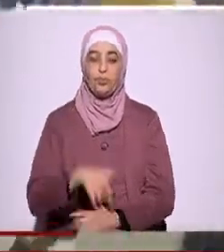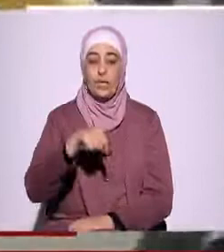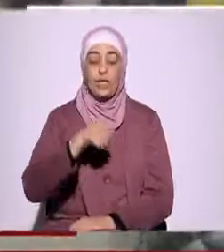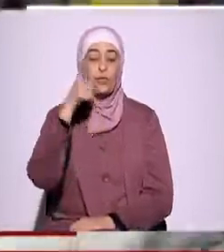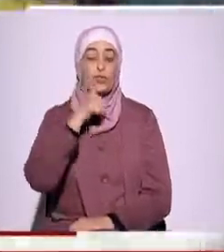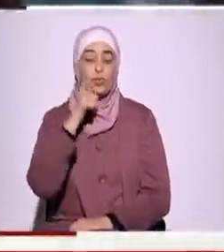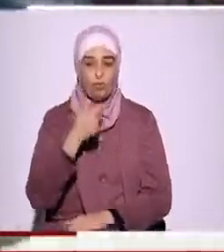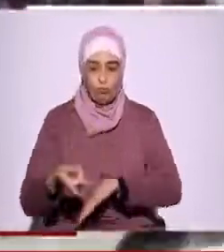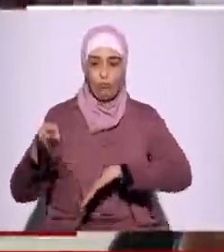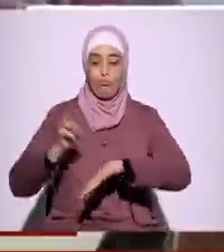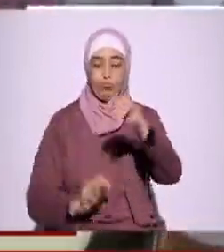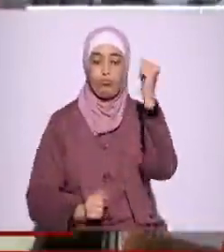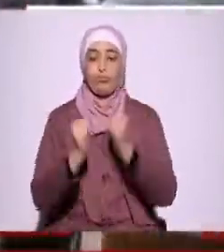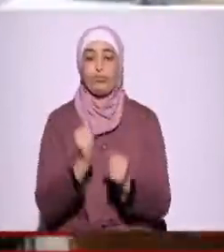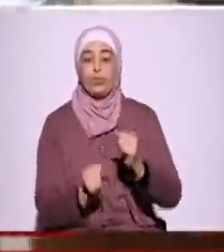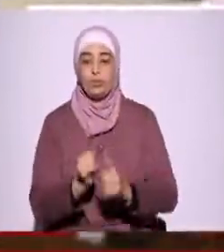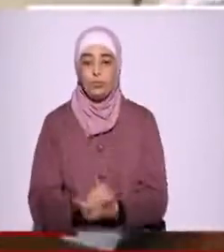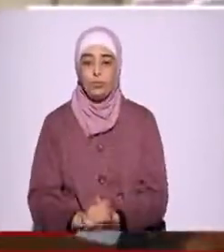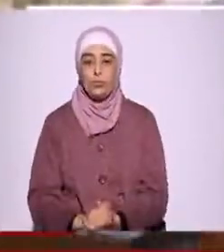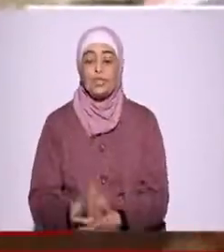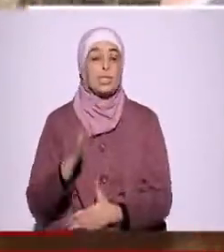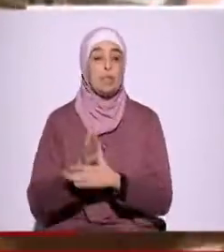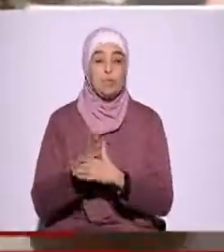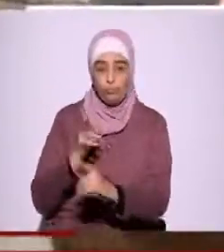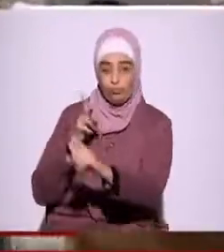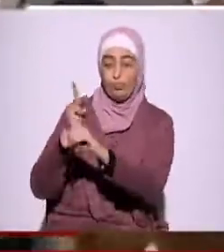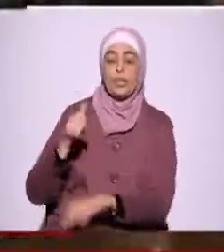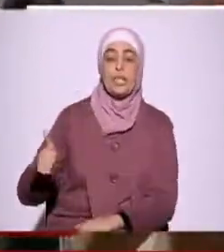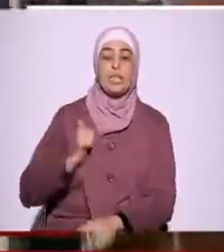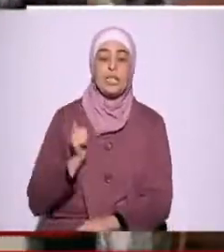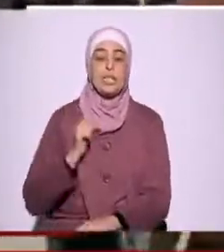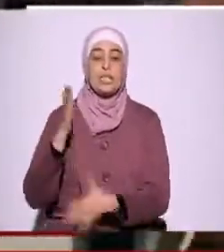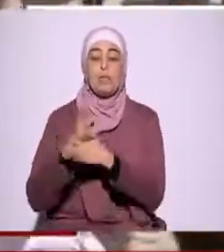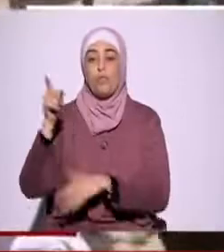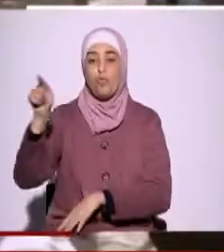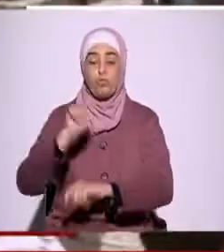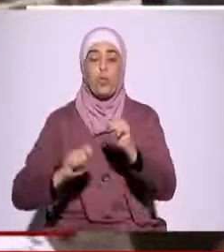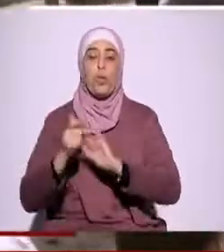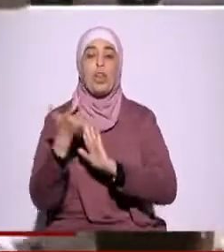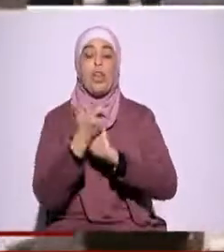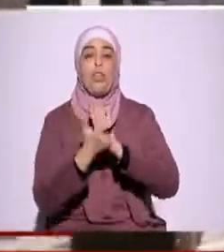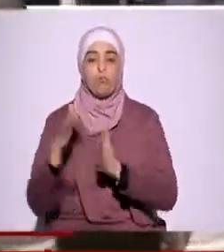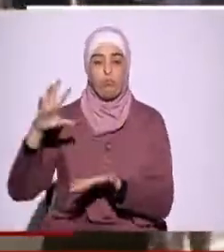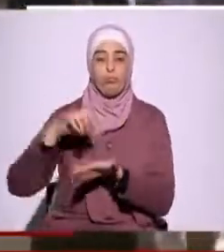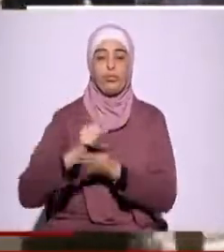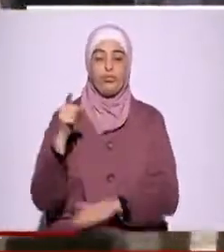الثورة مرة أخرى ضد المكون العسكري اللي هم يمثلون النظام السابق.